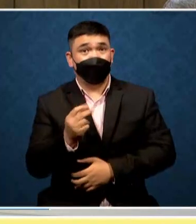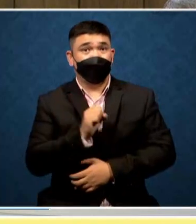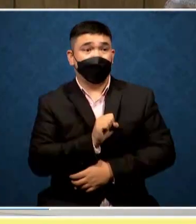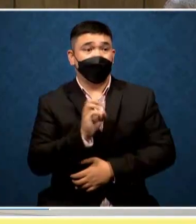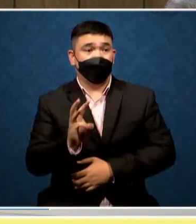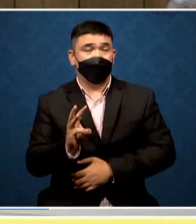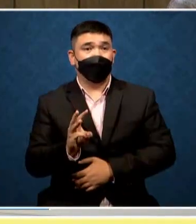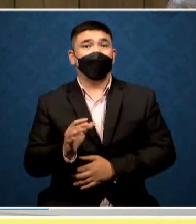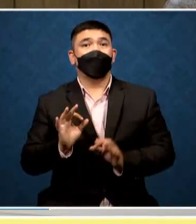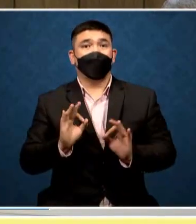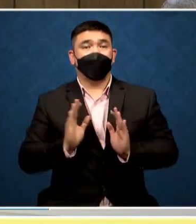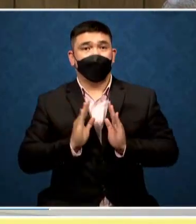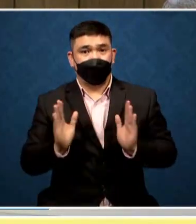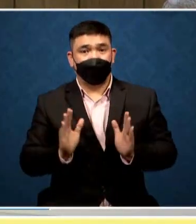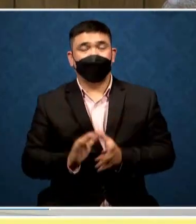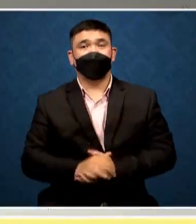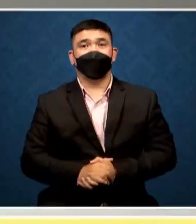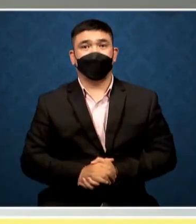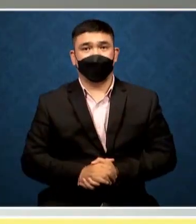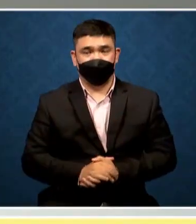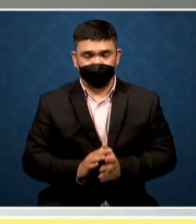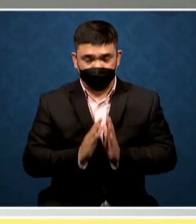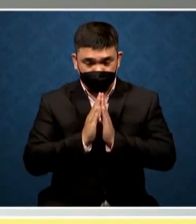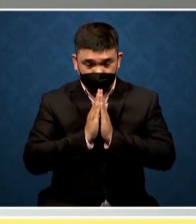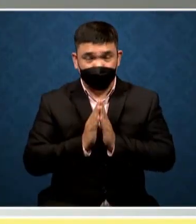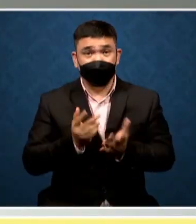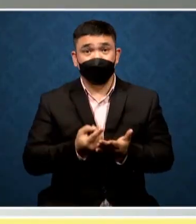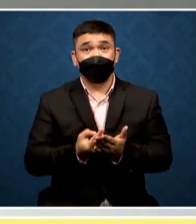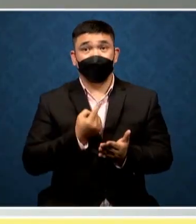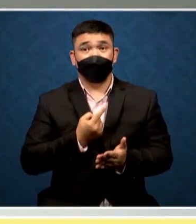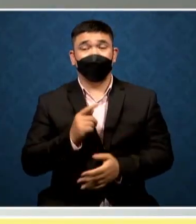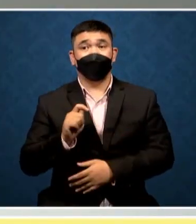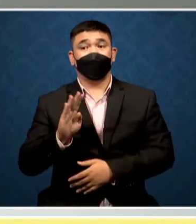ที่เมตตาครับขอบคุณครับ ขอบคุณท่านผู้แทนกรมส่งเสริมการปกครองท้องถิ่น